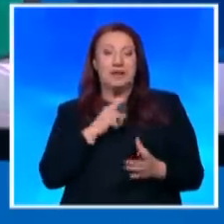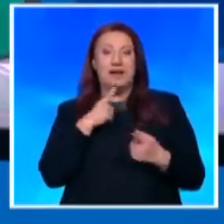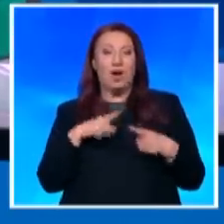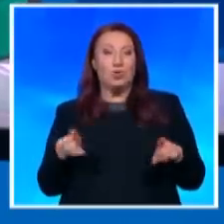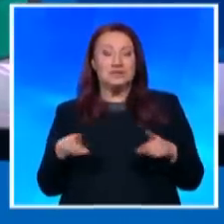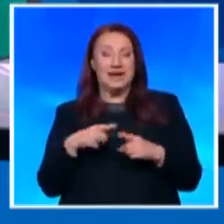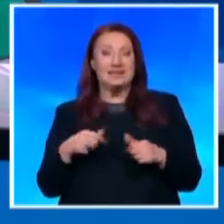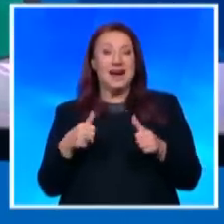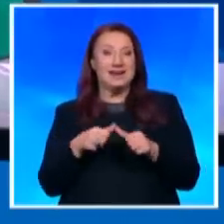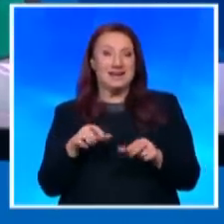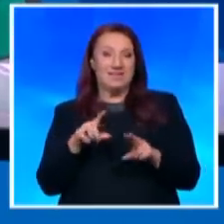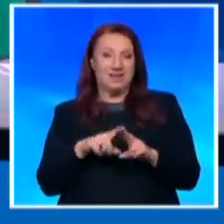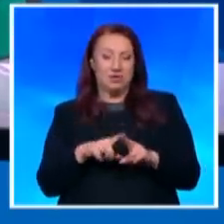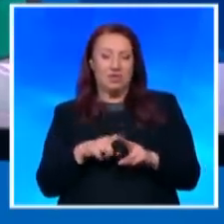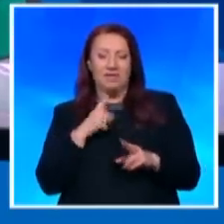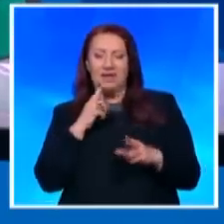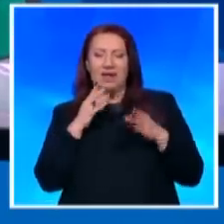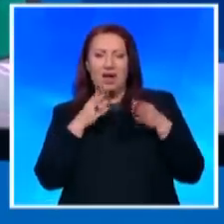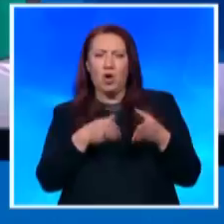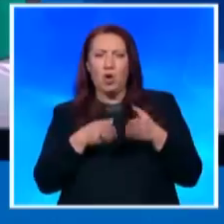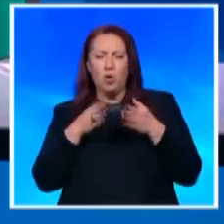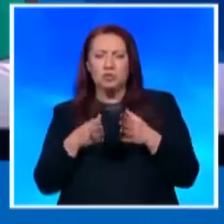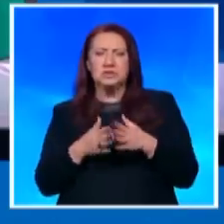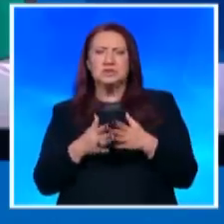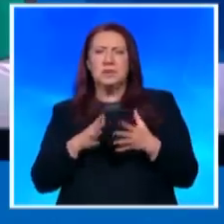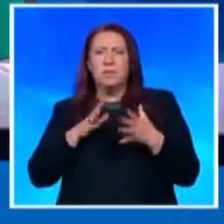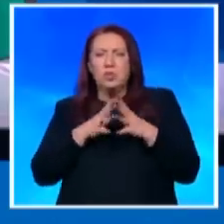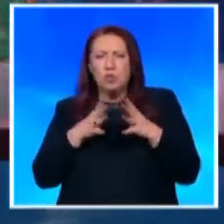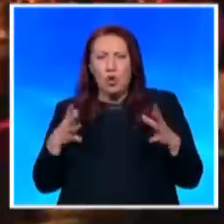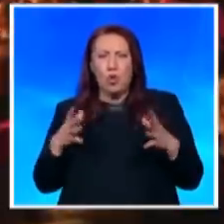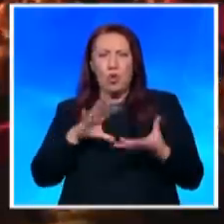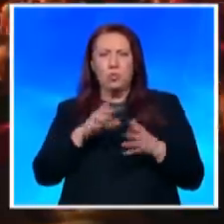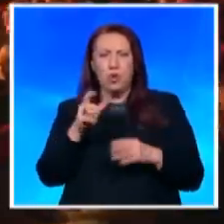Народния театър. Примата беше уважена от целия политически и артистичен елит.